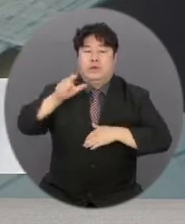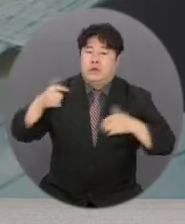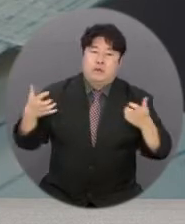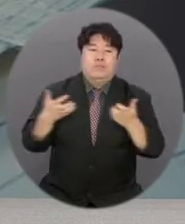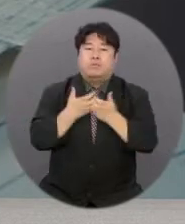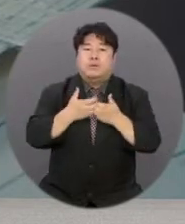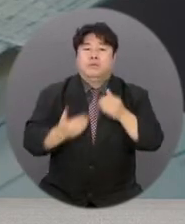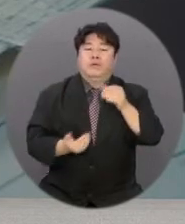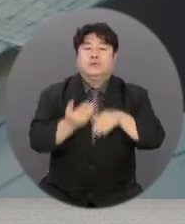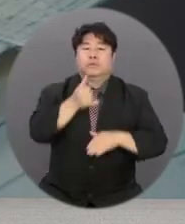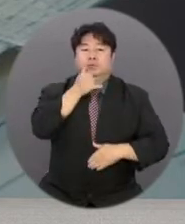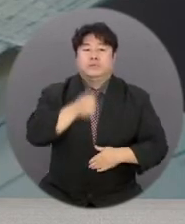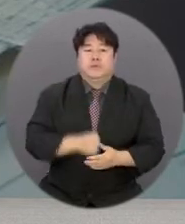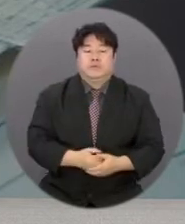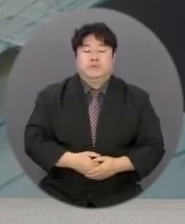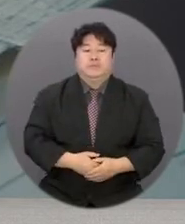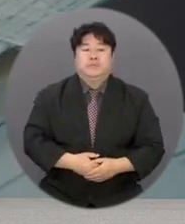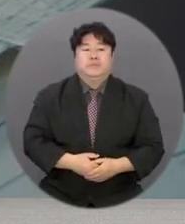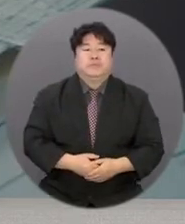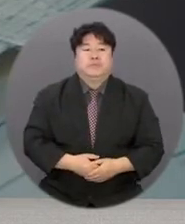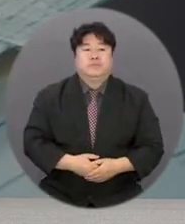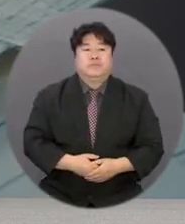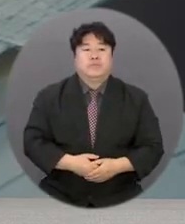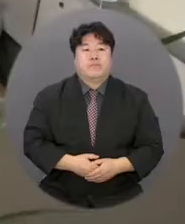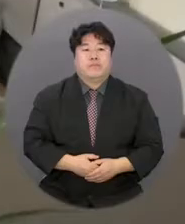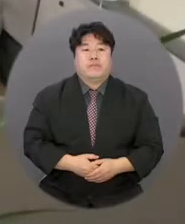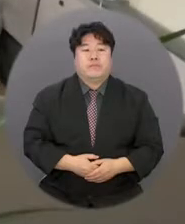있습니다. 보도에 김진선 기자입니다.